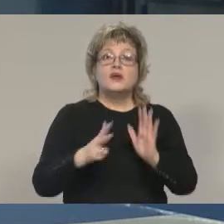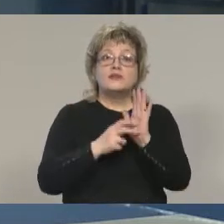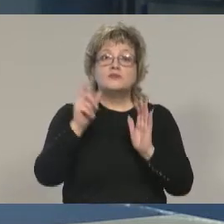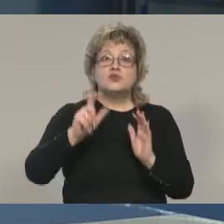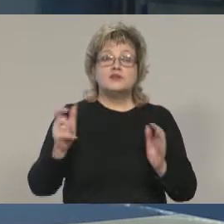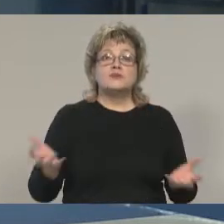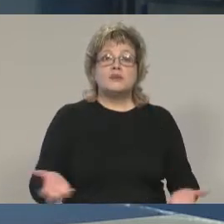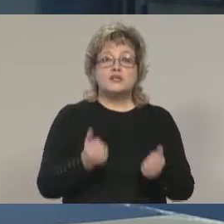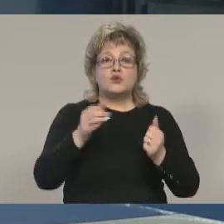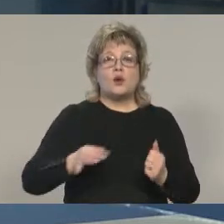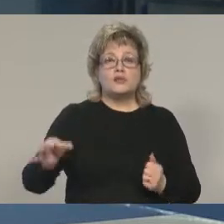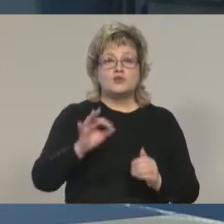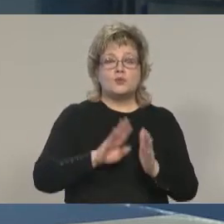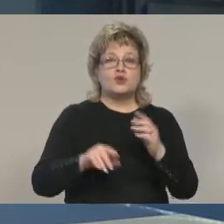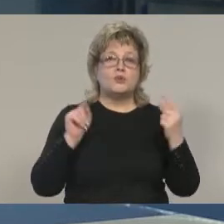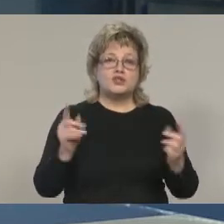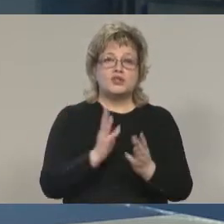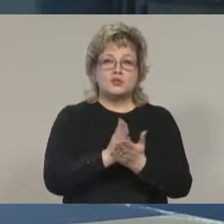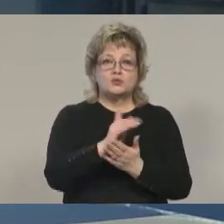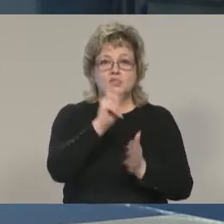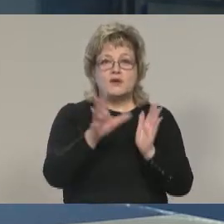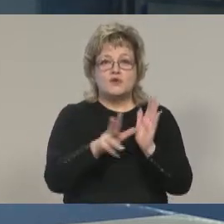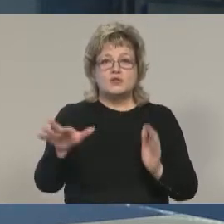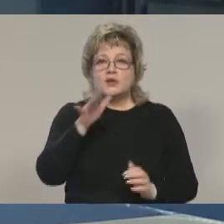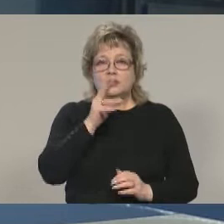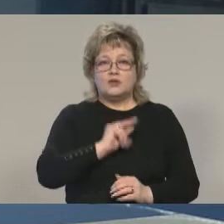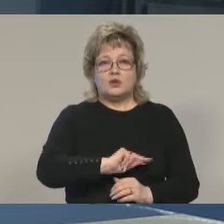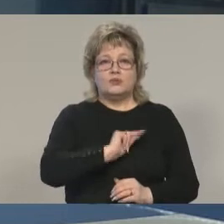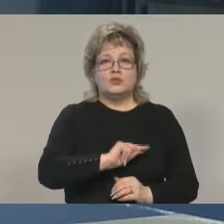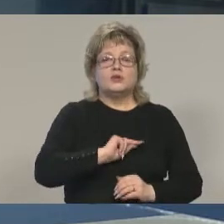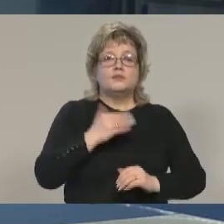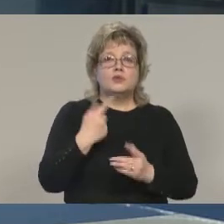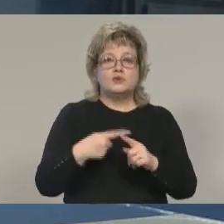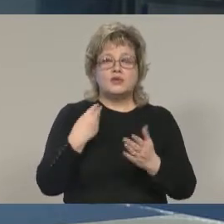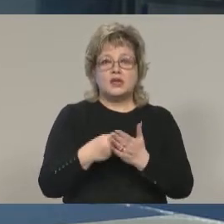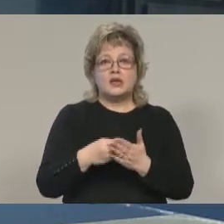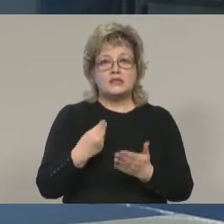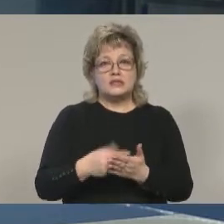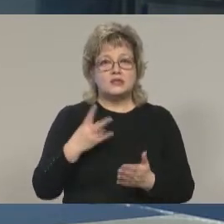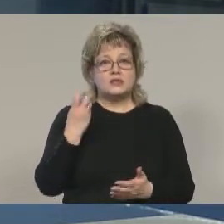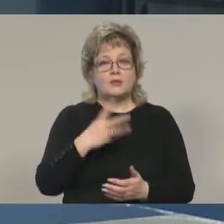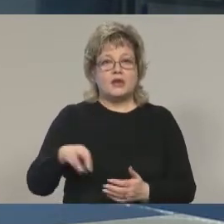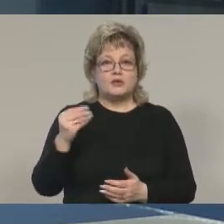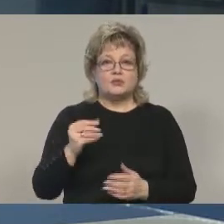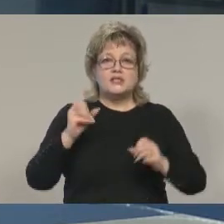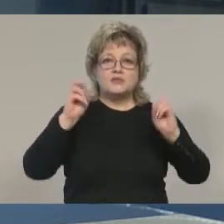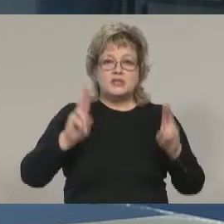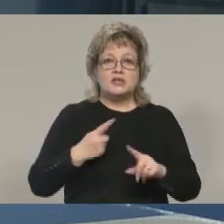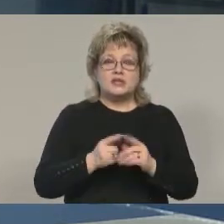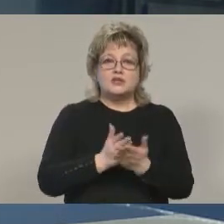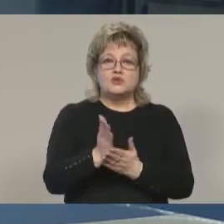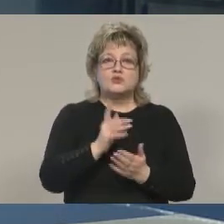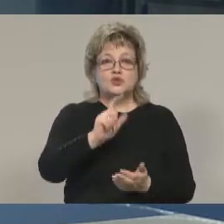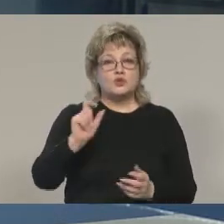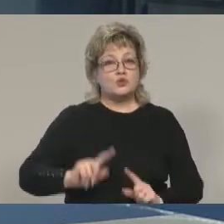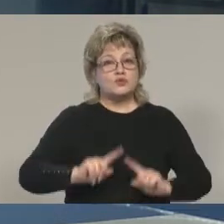800 человек спасено областной противопожарной службой за 8 лет ее существования. Плюс материальные ценности на 1 000 000 000 рублей. Специалисты этой службы –